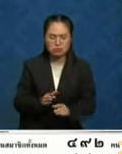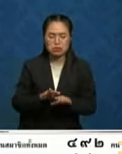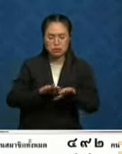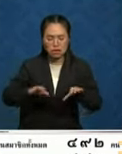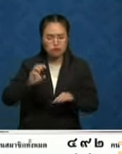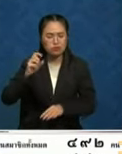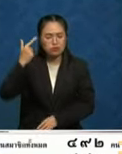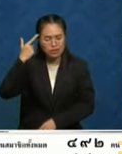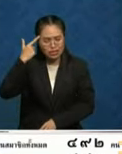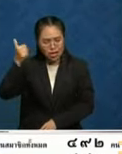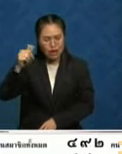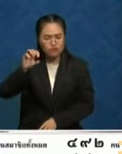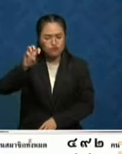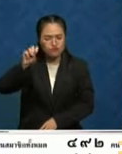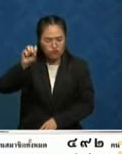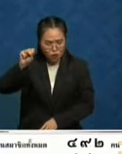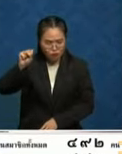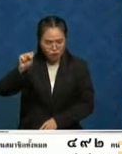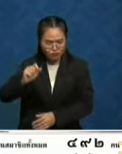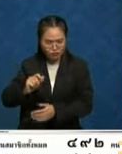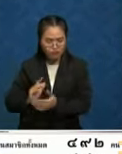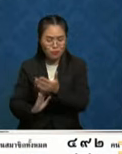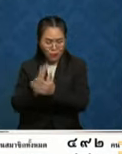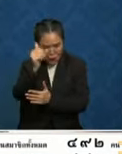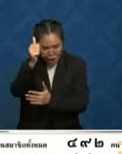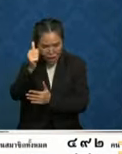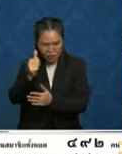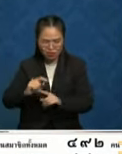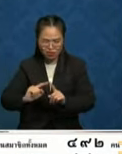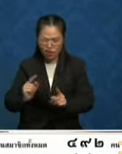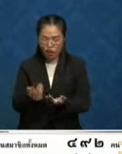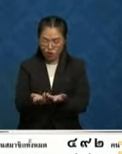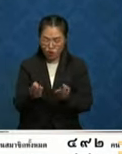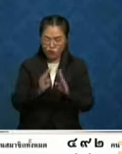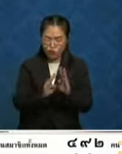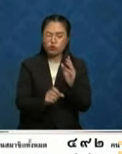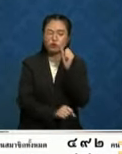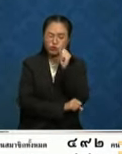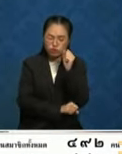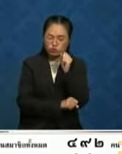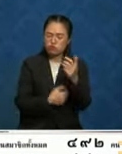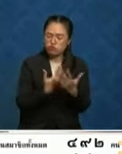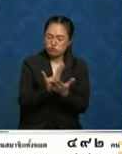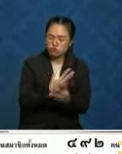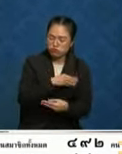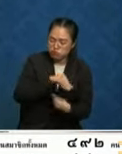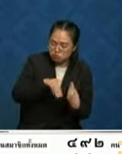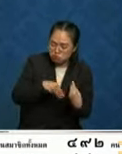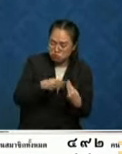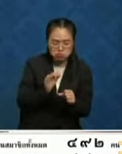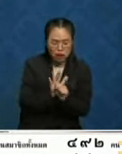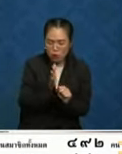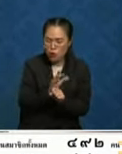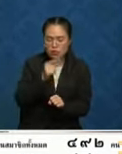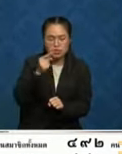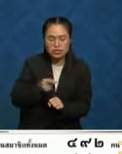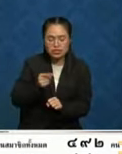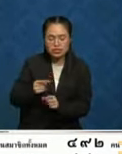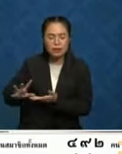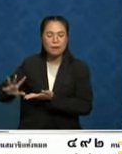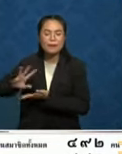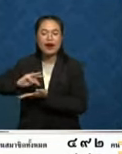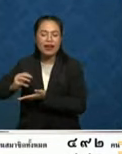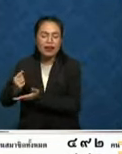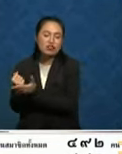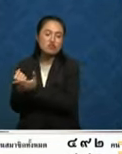อุบลได้แล้วประสบปัญหาในเรื่องของการขาดแคลนในเรื่องของการศึกษาอย่างแท้จริงทางมอุบลจะมีมาตรการอย่าง